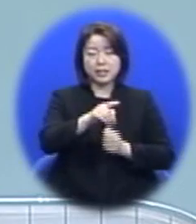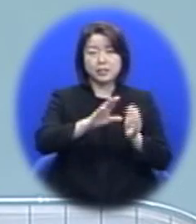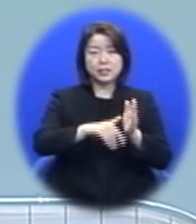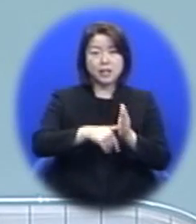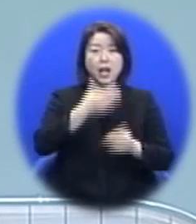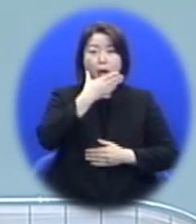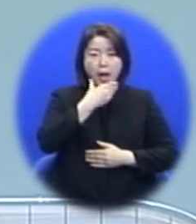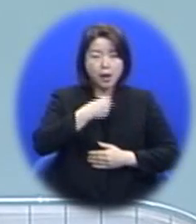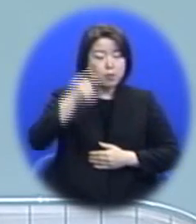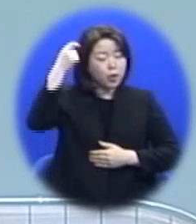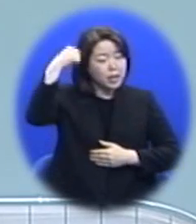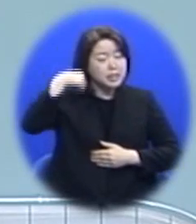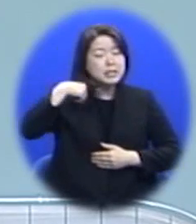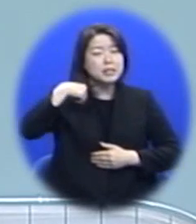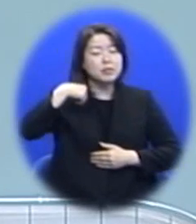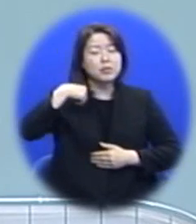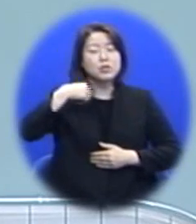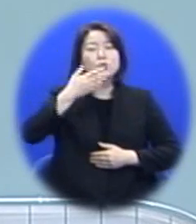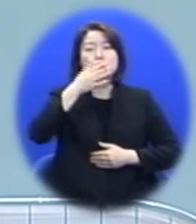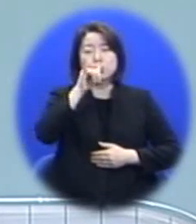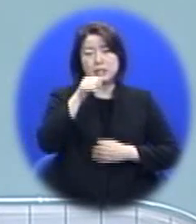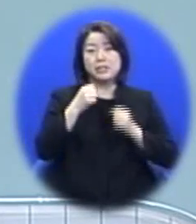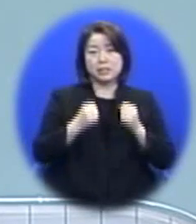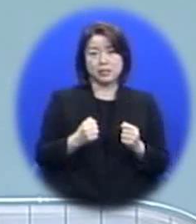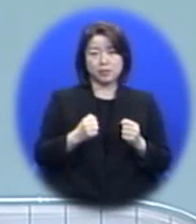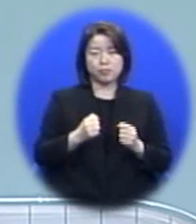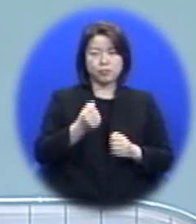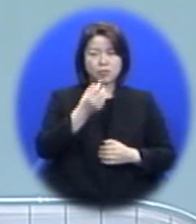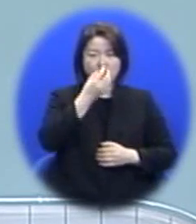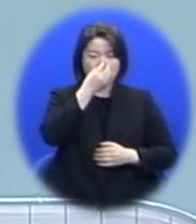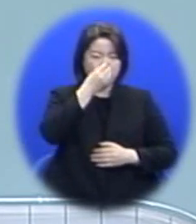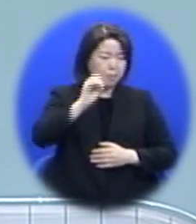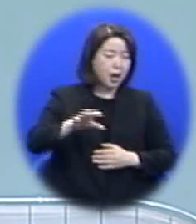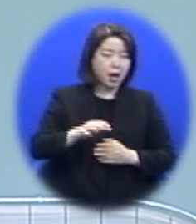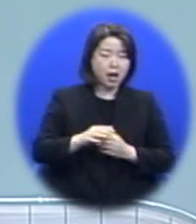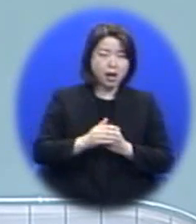행복하게 느껴지는 존재, 무시당할 때